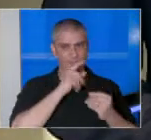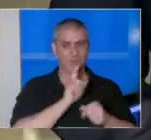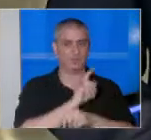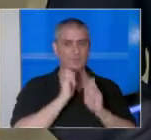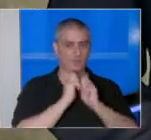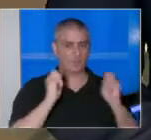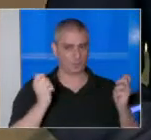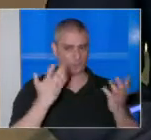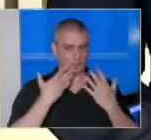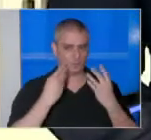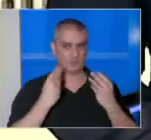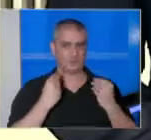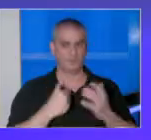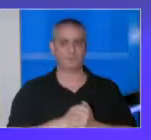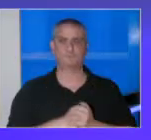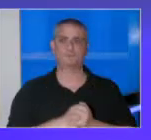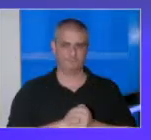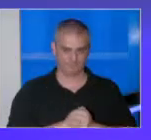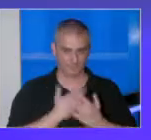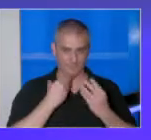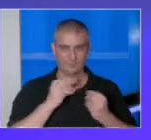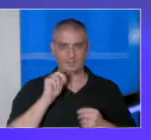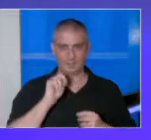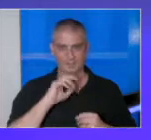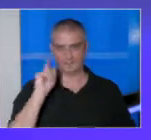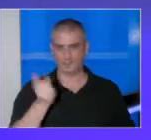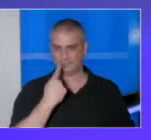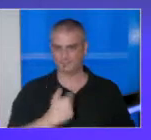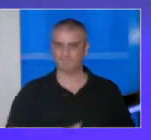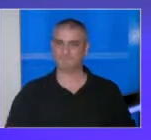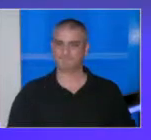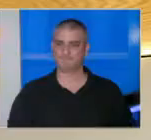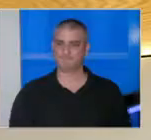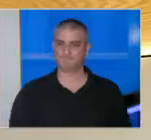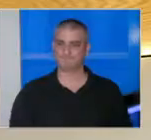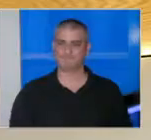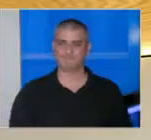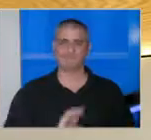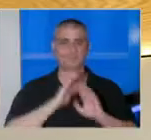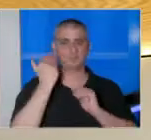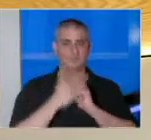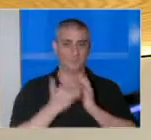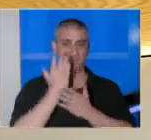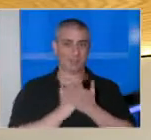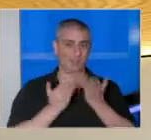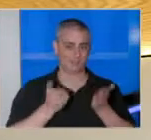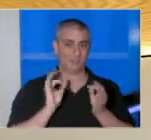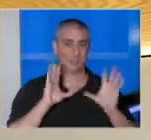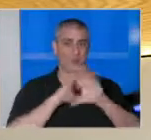תקופה ארוכה לפנינו. תודה רבה. אוקיי, תודה רבה לך, נדב, ותודה רבה לכם. זהו, אנחנו מסיימים את החלק